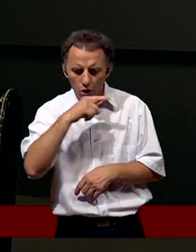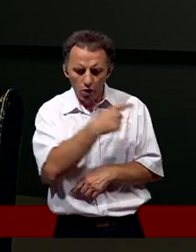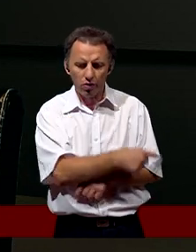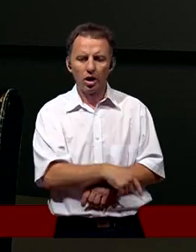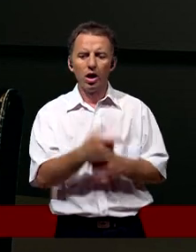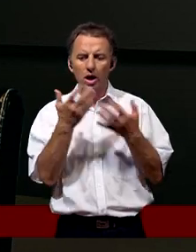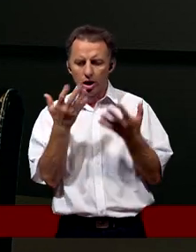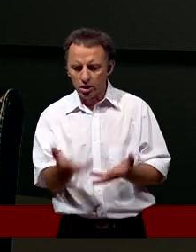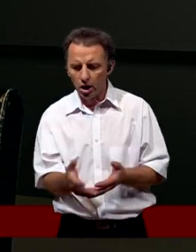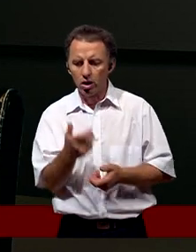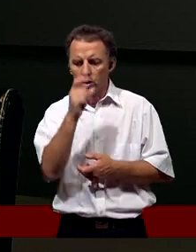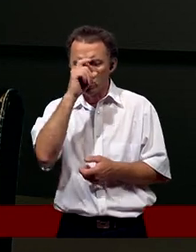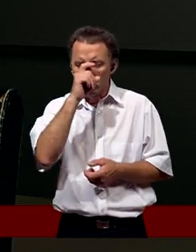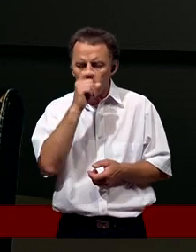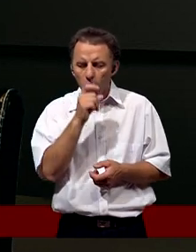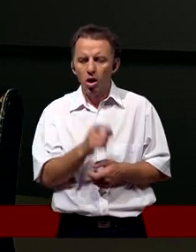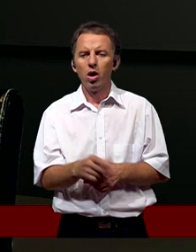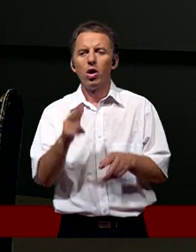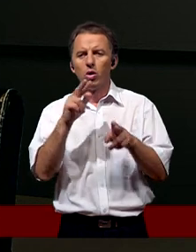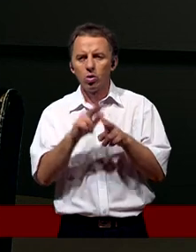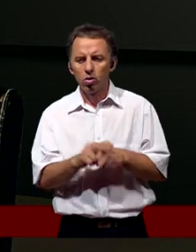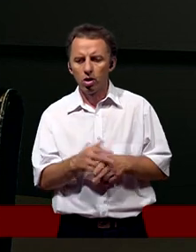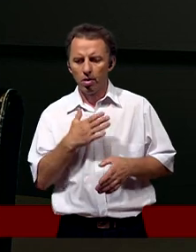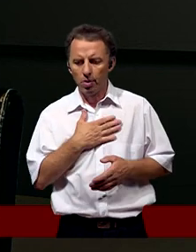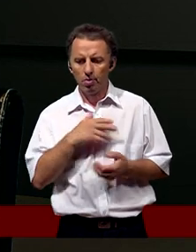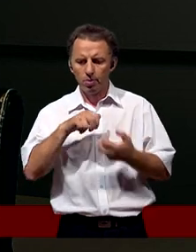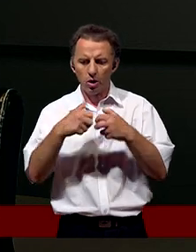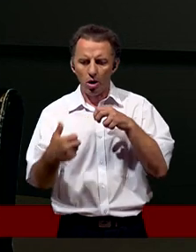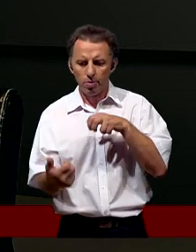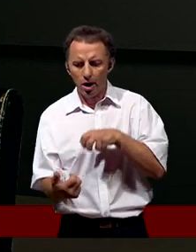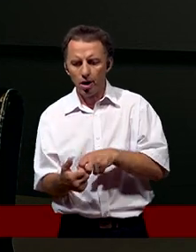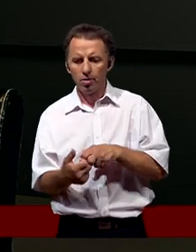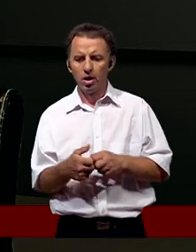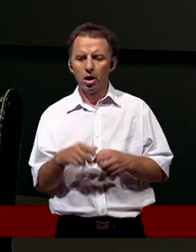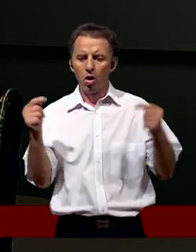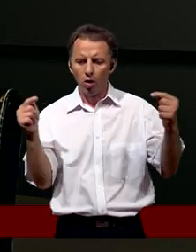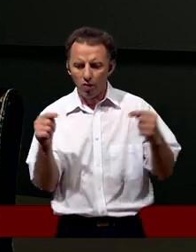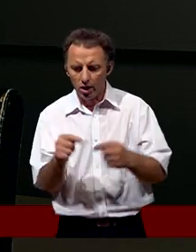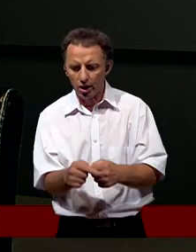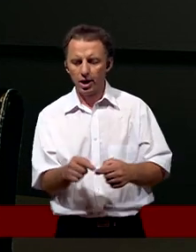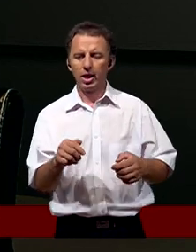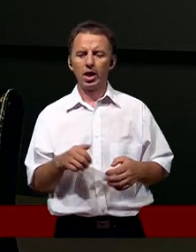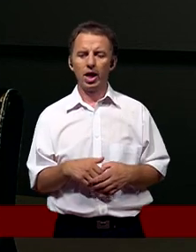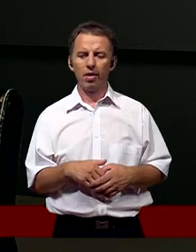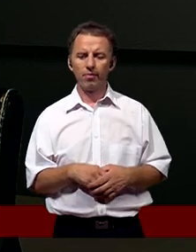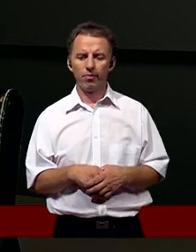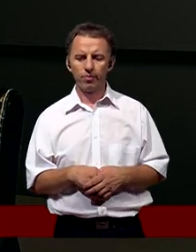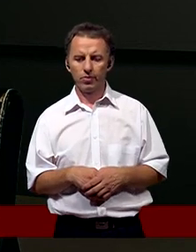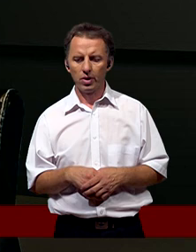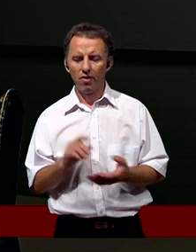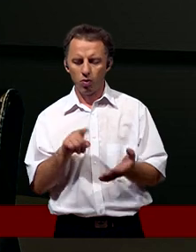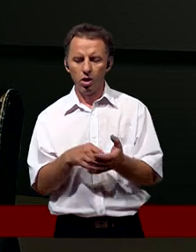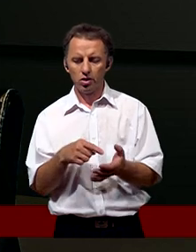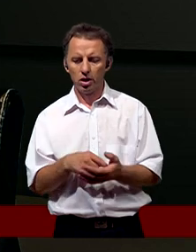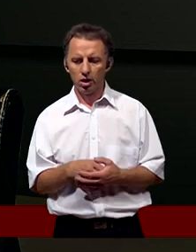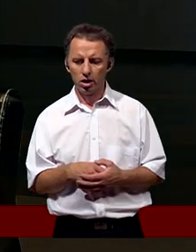on chce nam zło, prawda? I to mi się wydaje, że tutaj my często na tym polu mamy też właśnie pewien konflikt, dyskomfort, tak? No